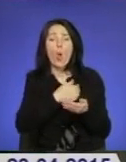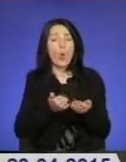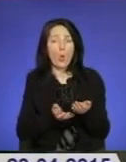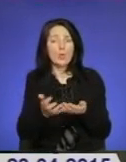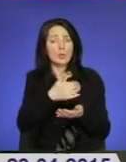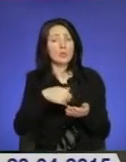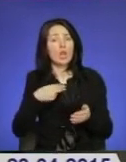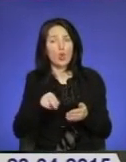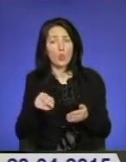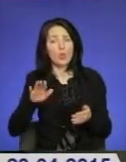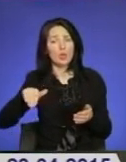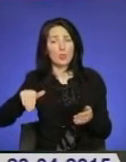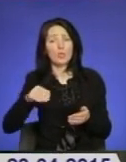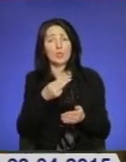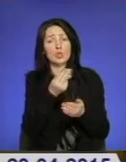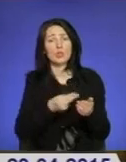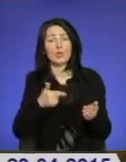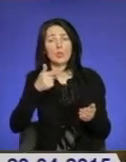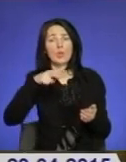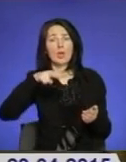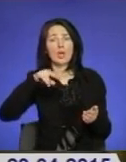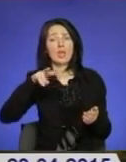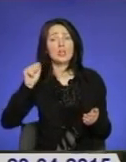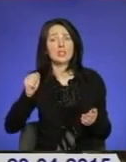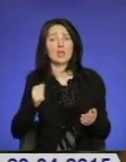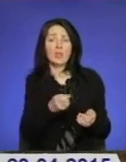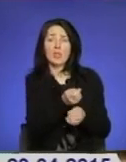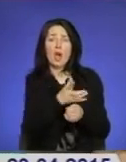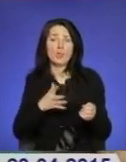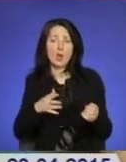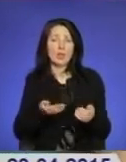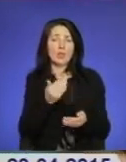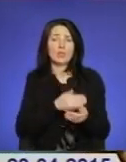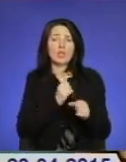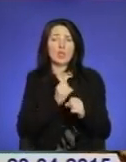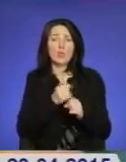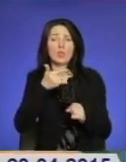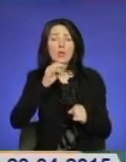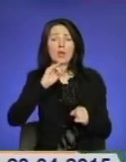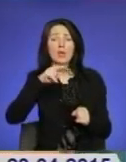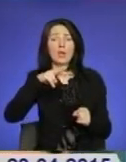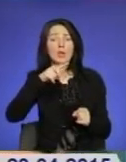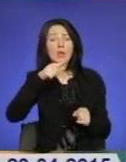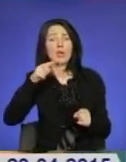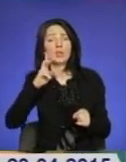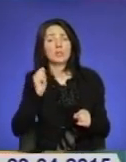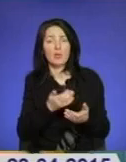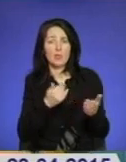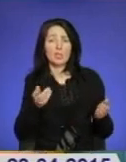від гармат. Остання робота – гільза від танка, яку можна використовувати як горщик під вазони. Намалював тут